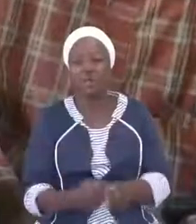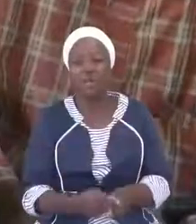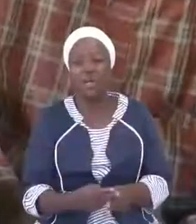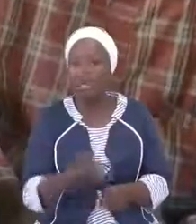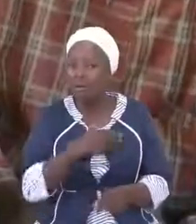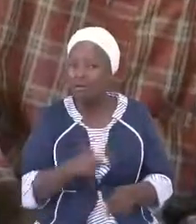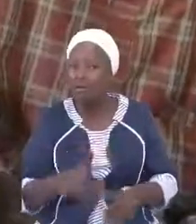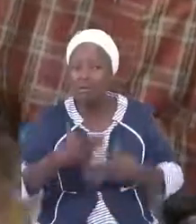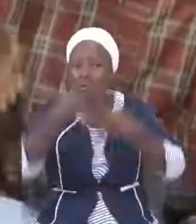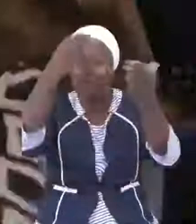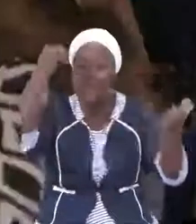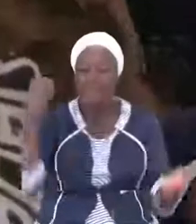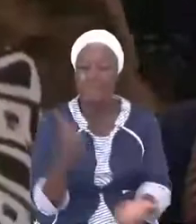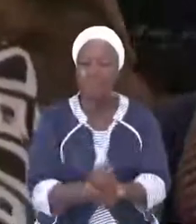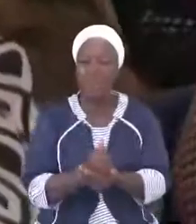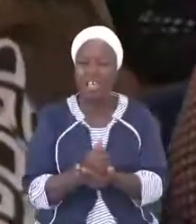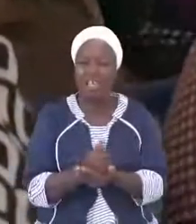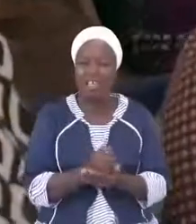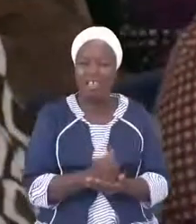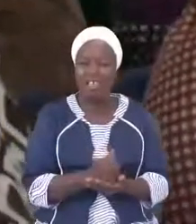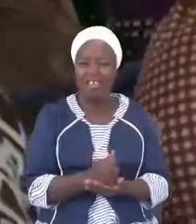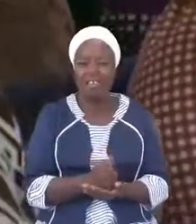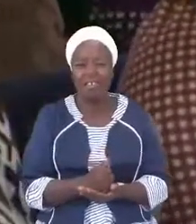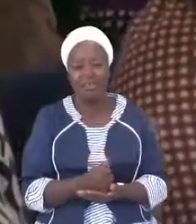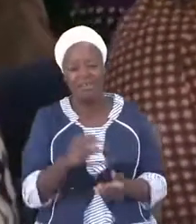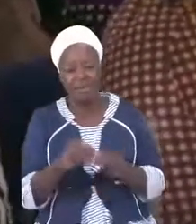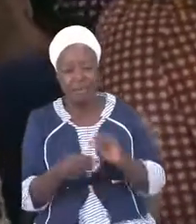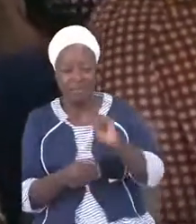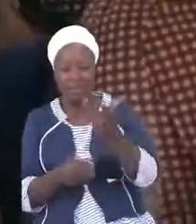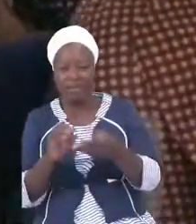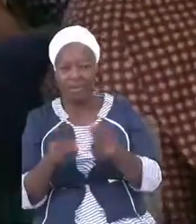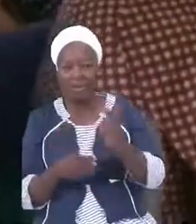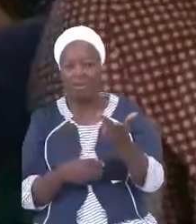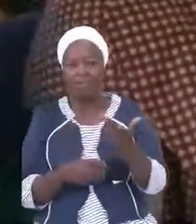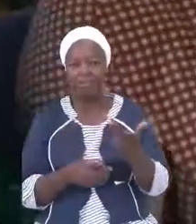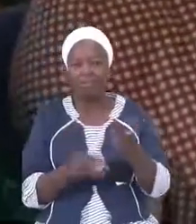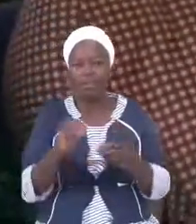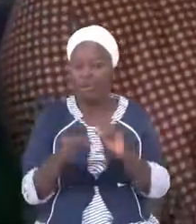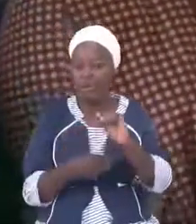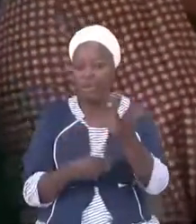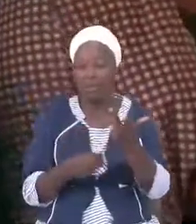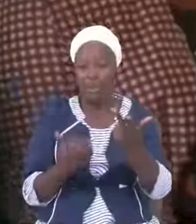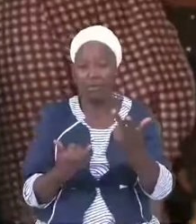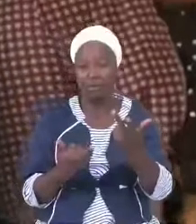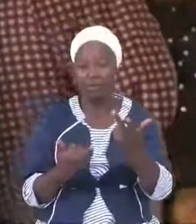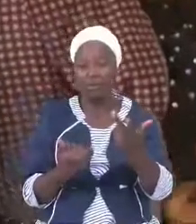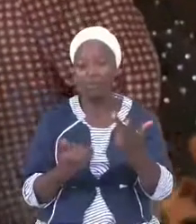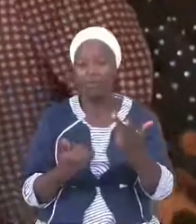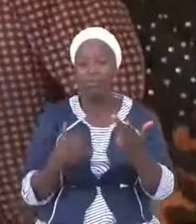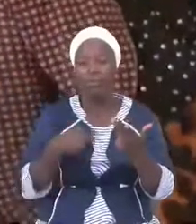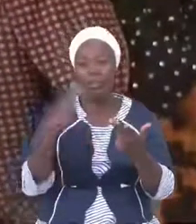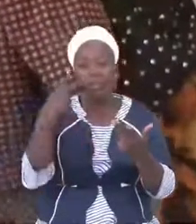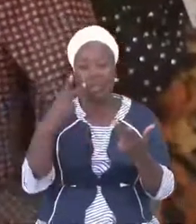nous au nom de Jésus-Christ. Et que le peuple de Dieu dise Amen. Voyons la troisième partie